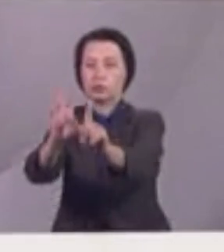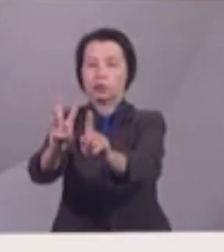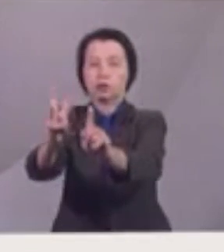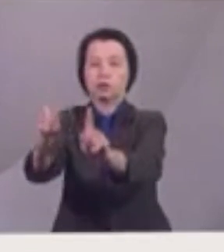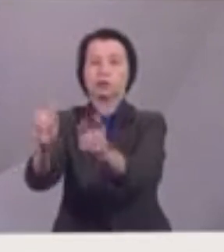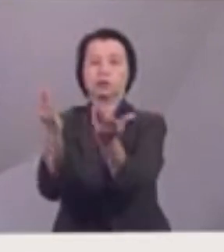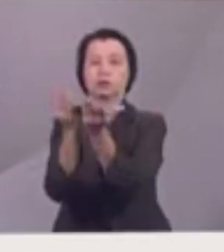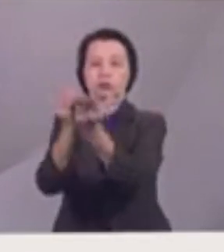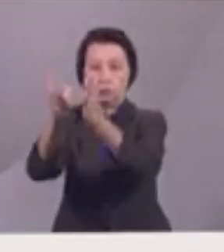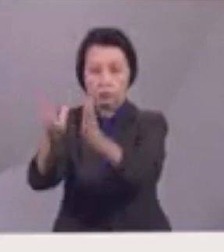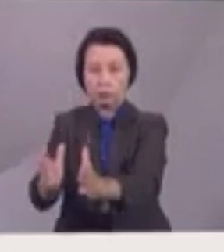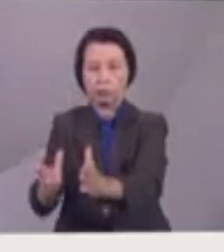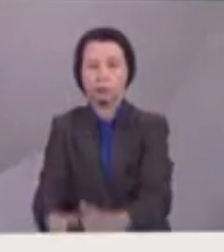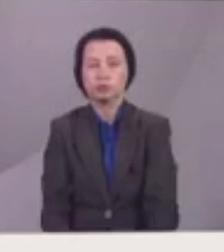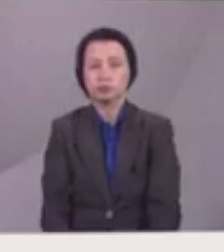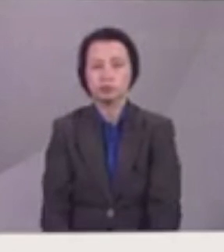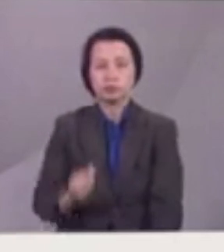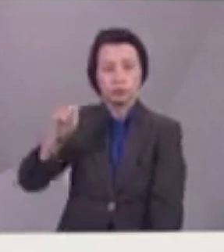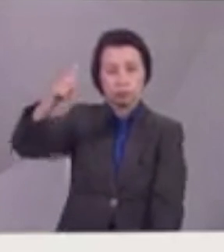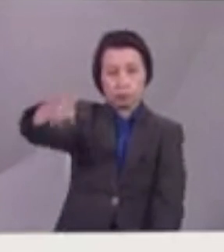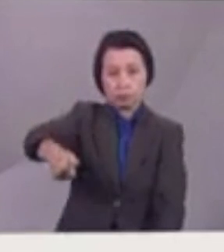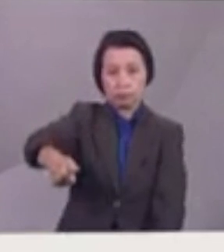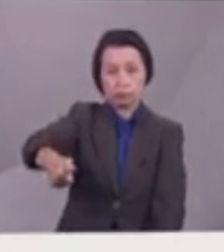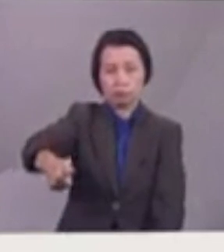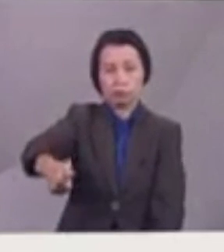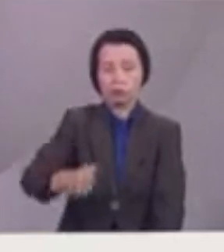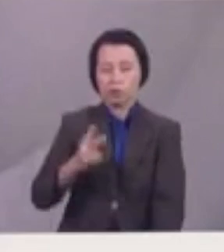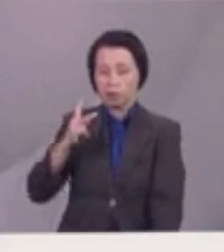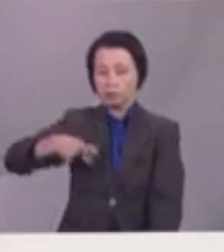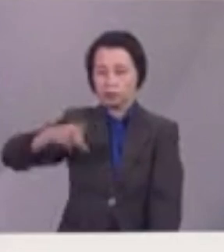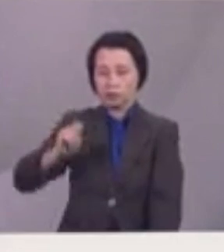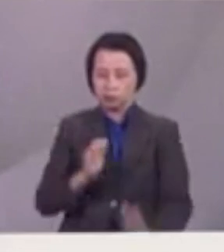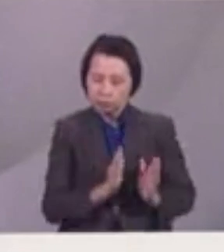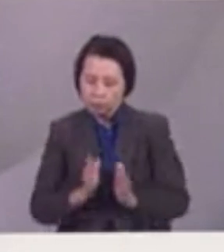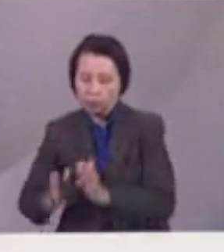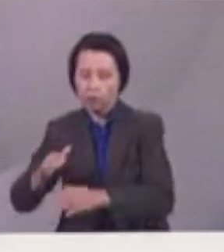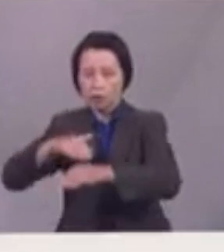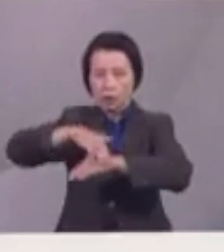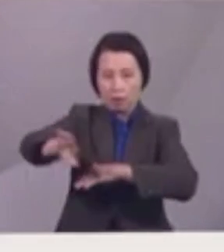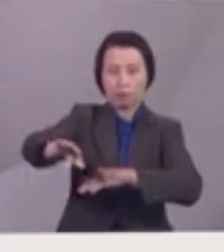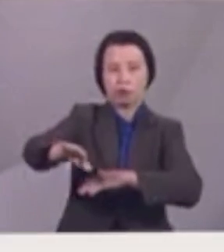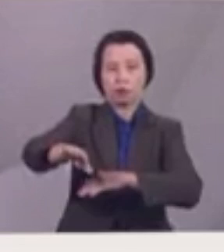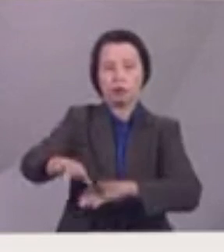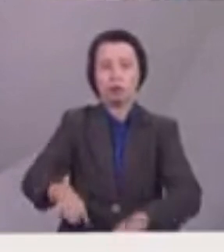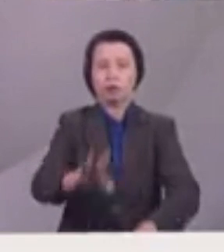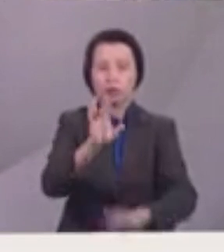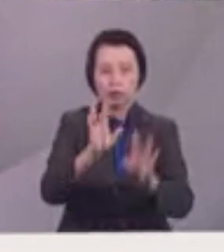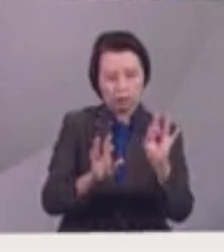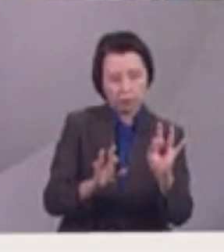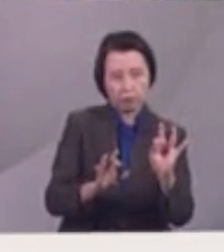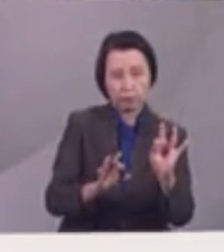160 pelajar. Esok, KPT merancang untuk menghantar pulang